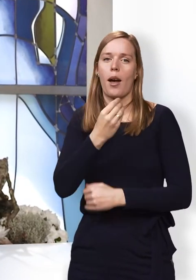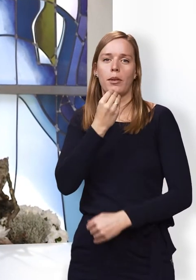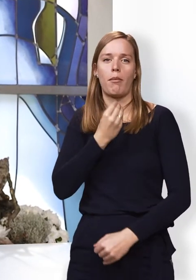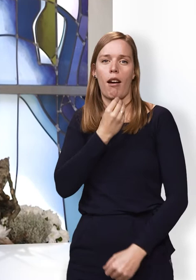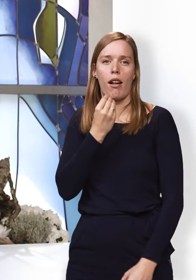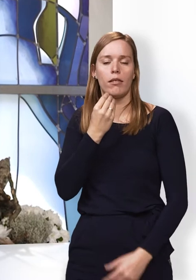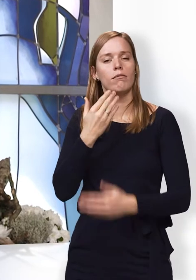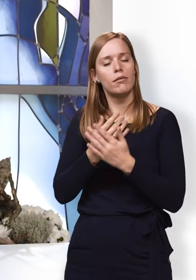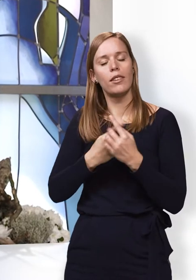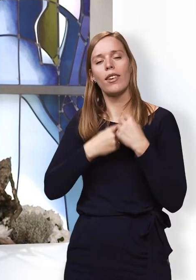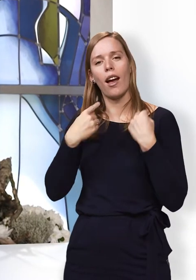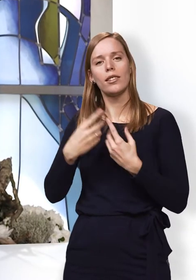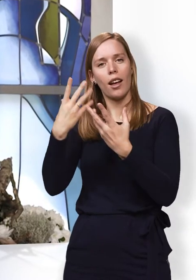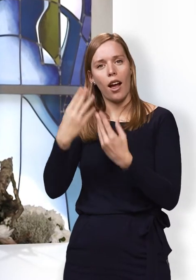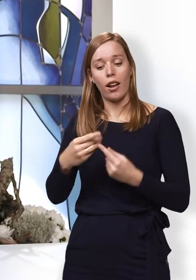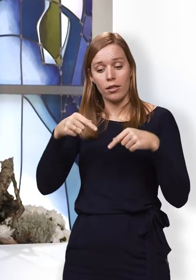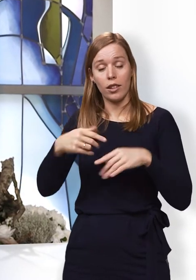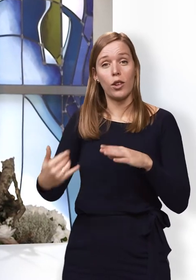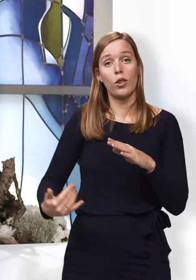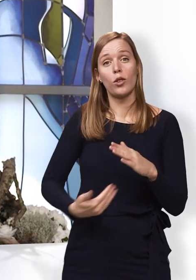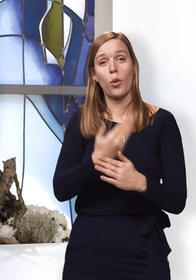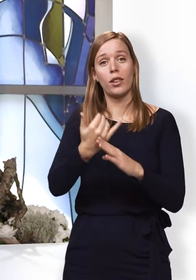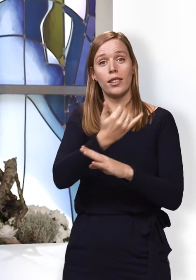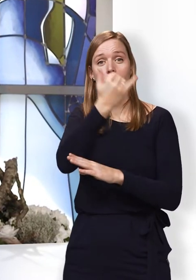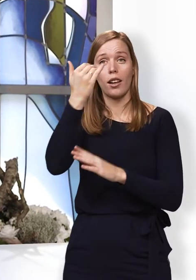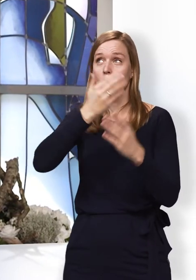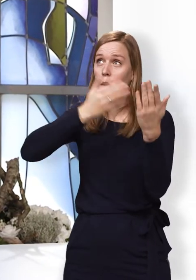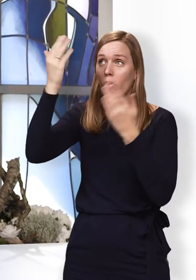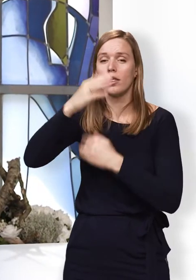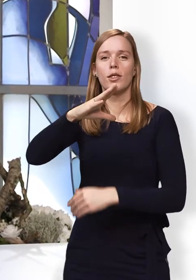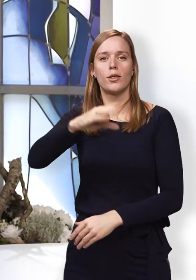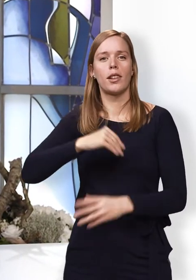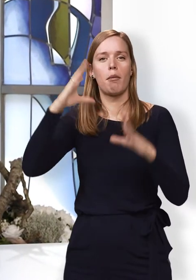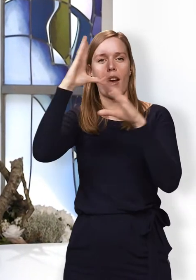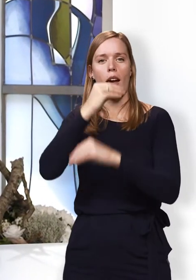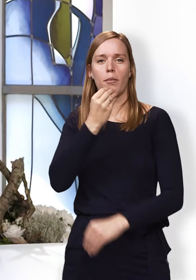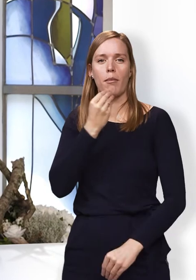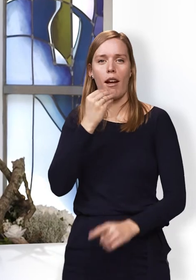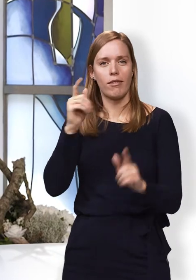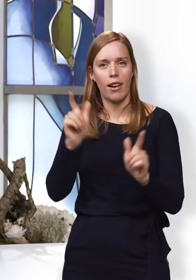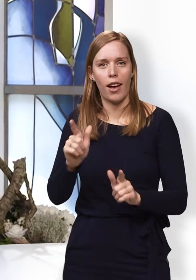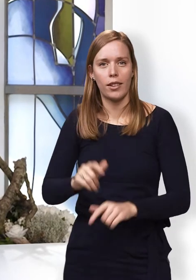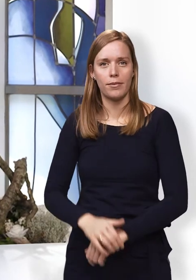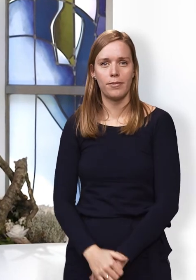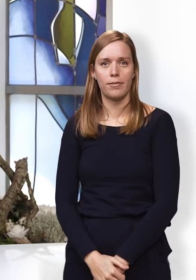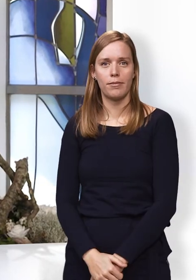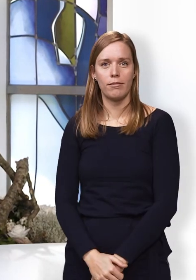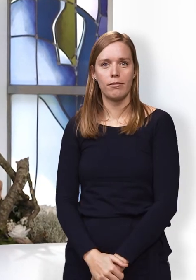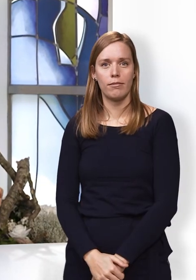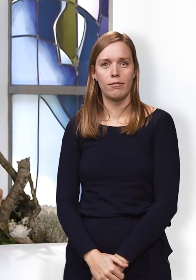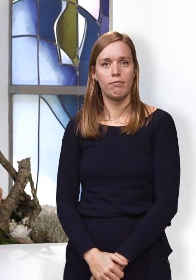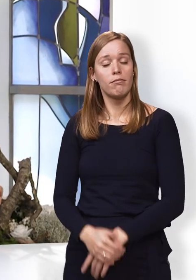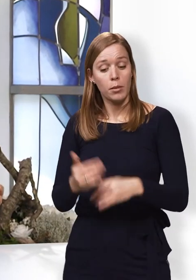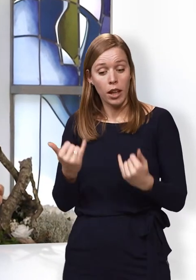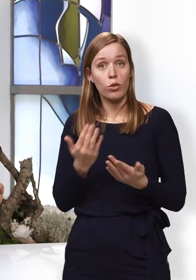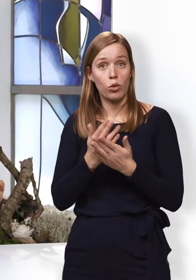herzlich ein, in diesem Neujahrsgottesdienst mit uns gemeinsam das Abendmahl zu feiern. Stellen Sie sich den